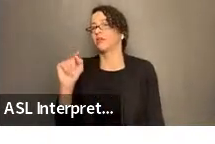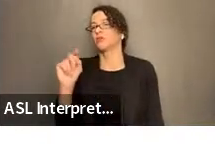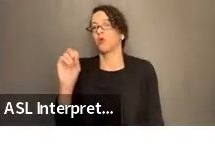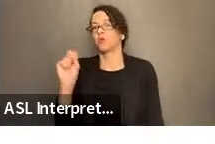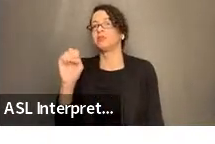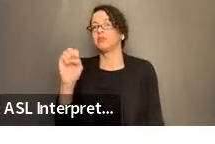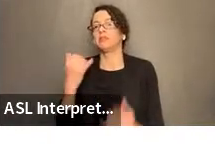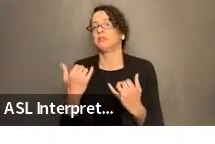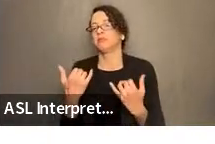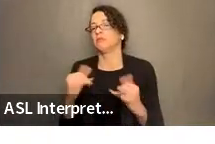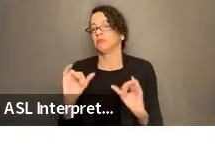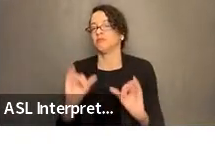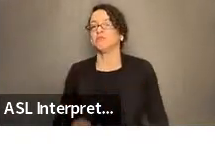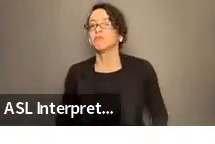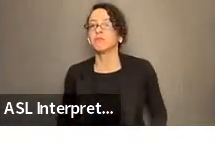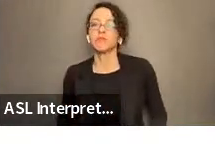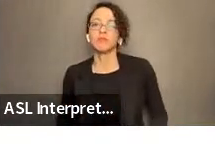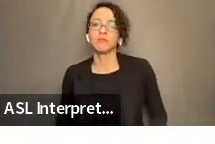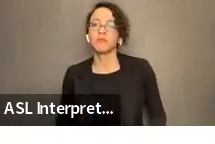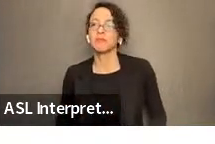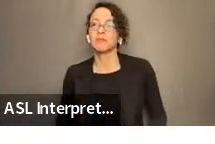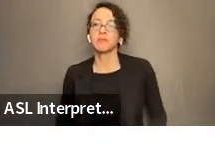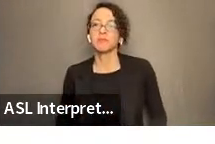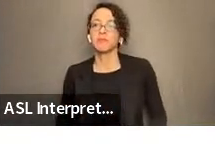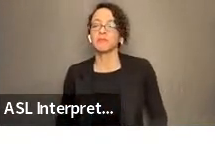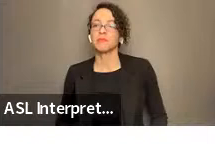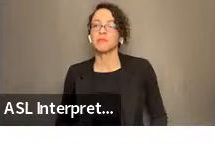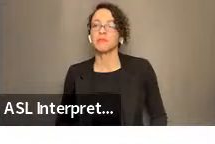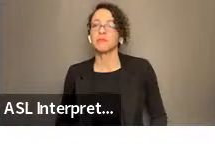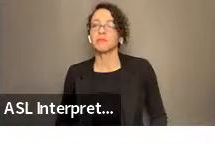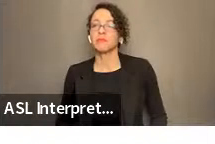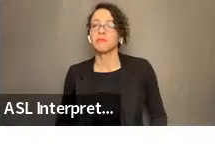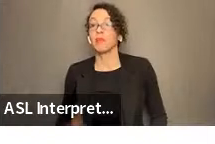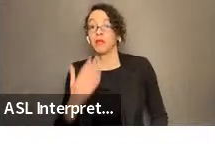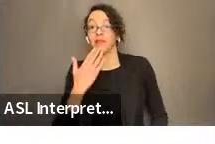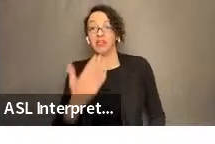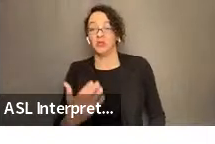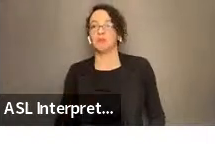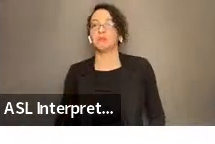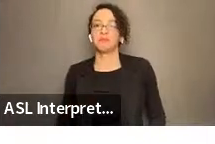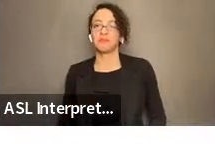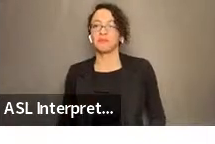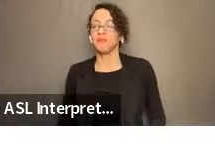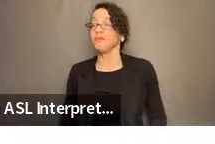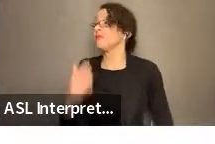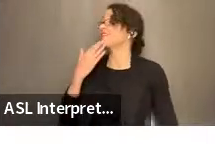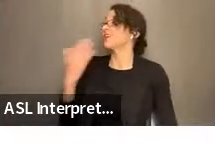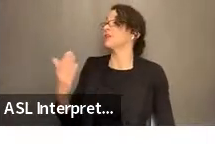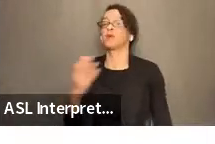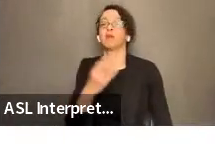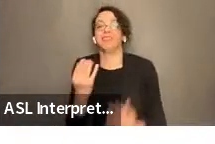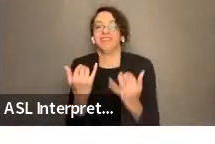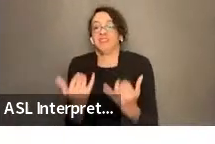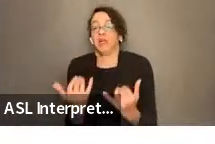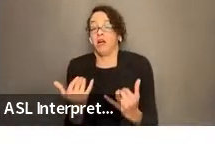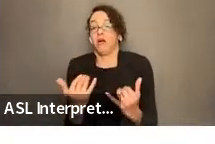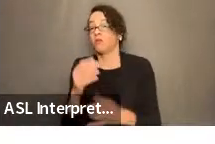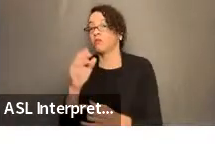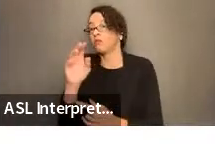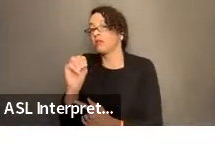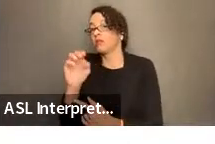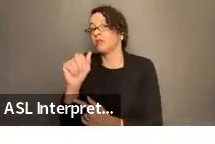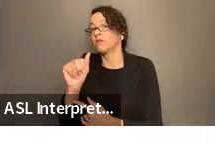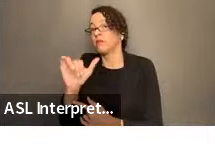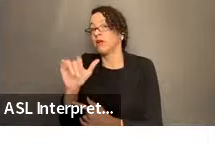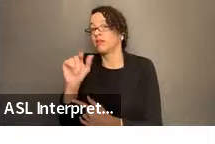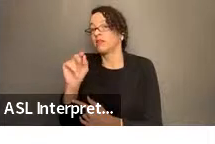同時都可以選擇到我哋嘅即時口語服務嘅。多謝 ，thank you。 Thank you. And now, Maylene, if you could please open